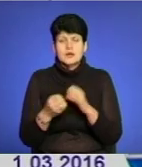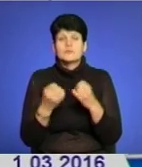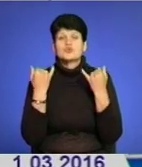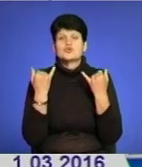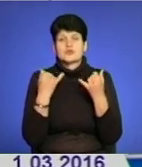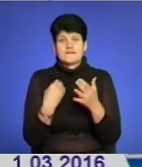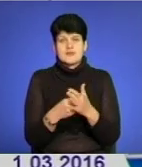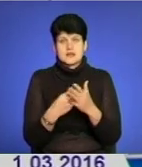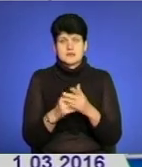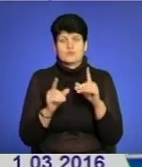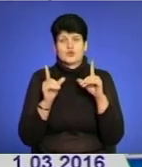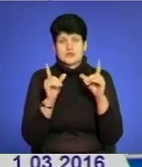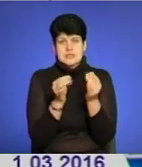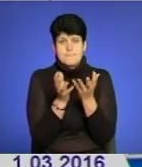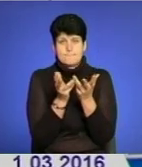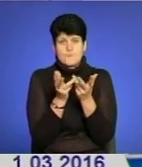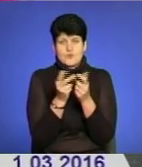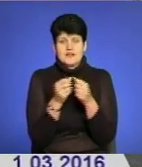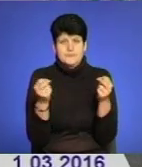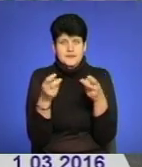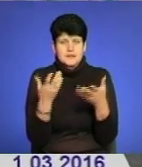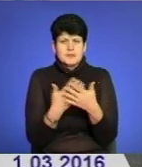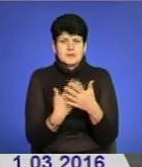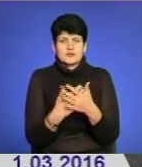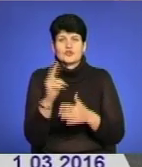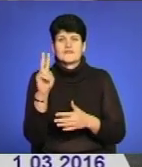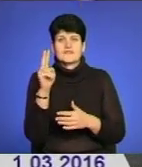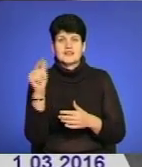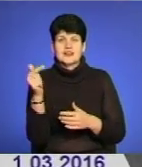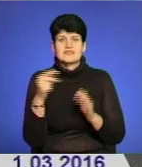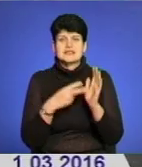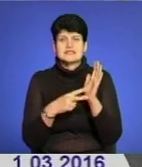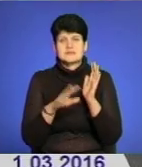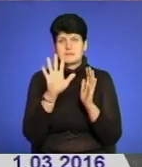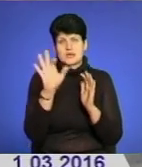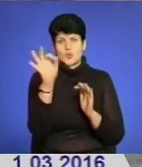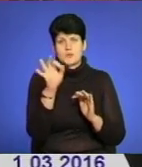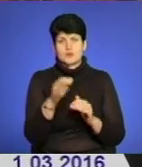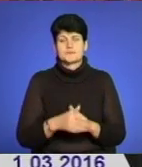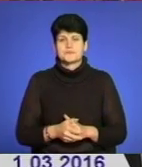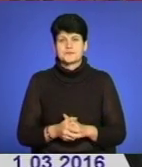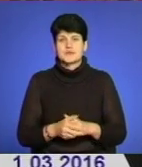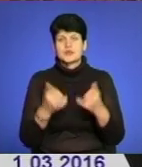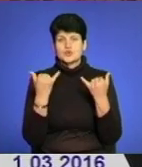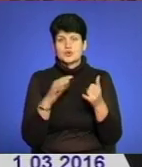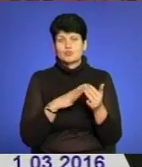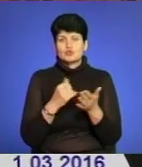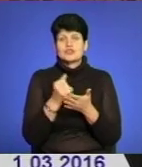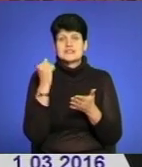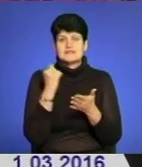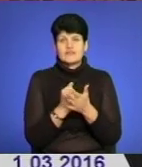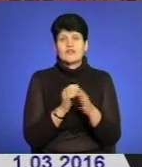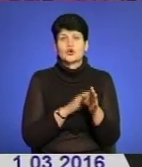собівартість проїзду, за розрахунками фахівців, становить 2 гривні 75 копійок. Сьогодні було затверджено